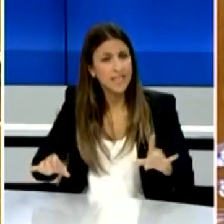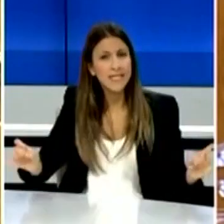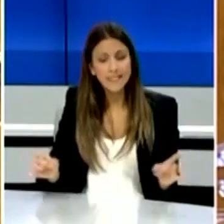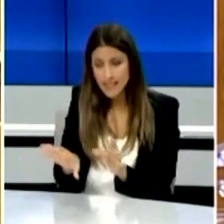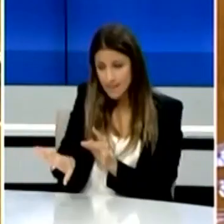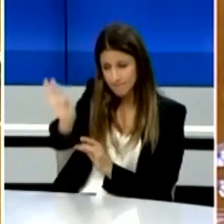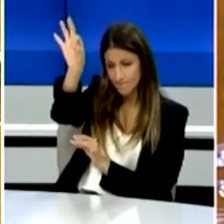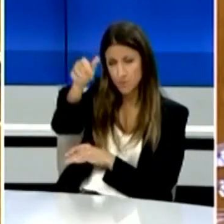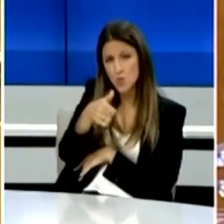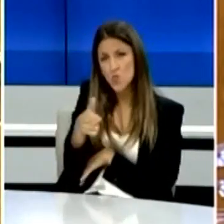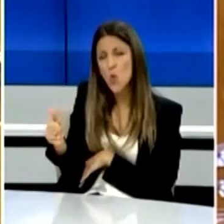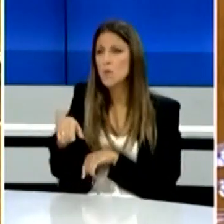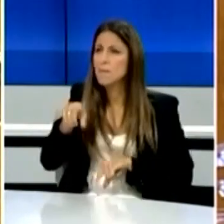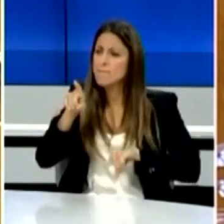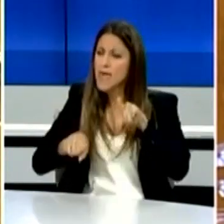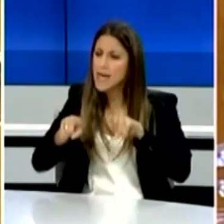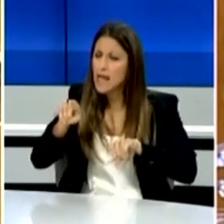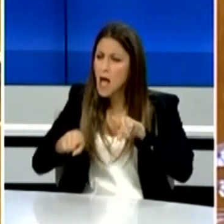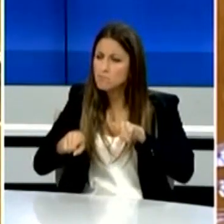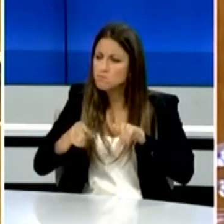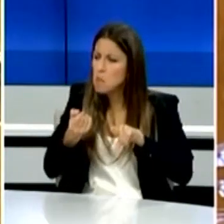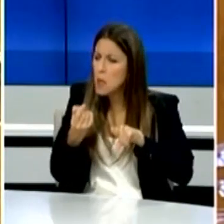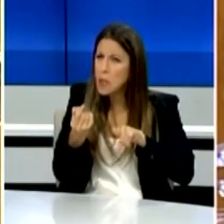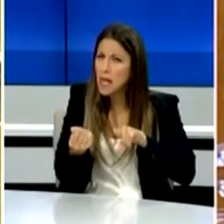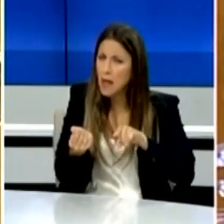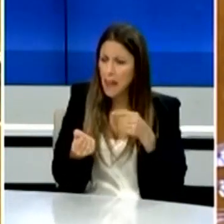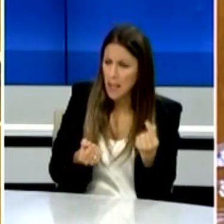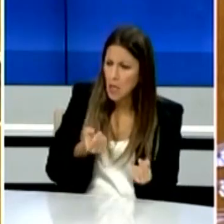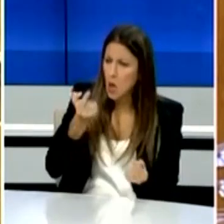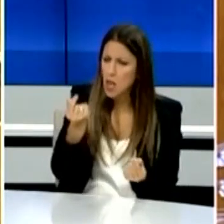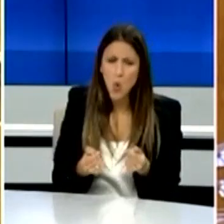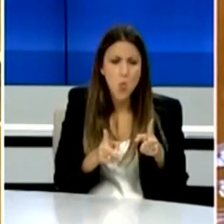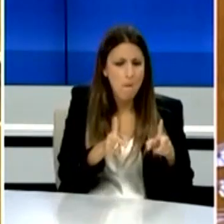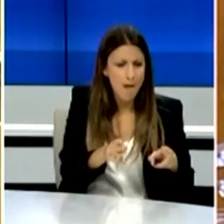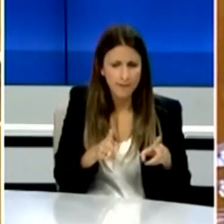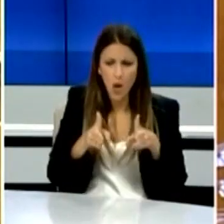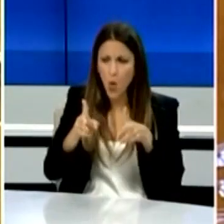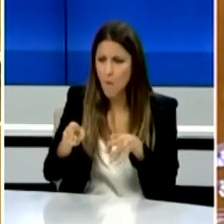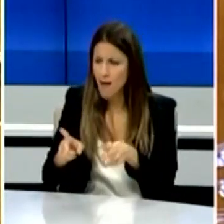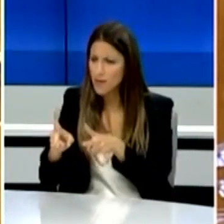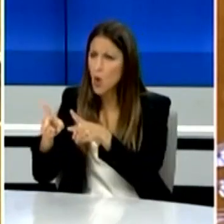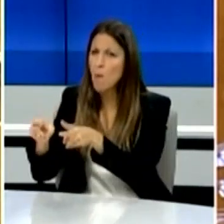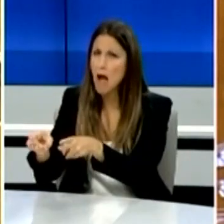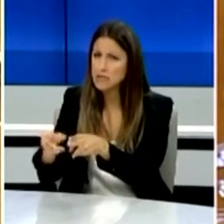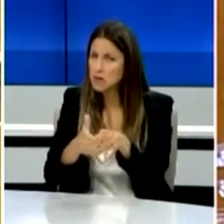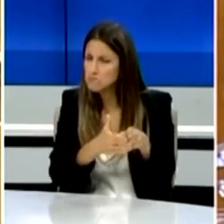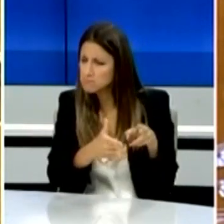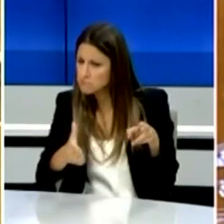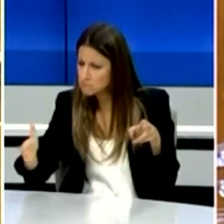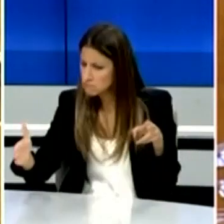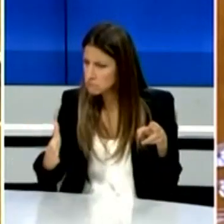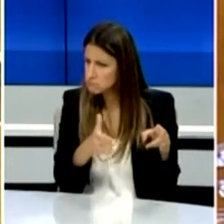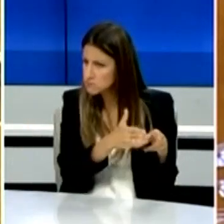κανείς κάποια στιγμιότυπα από αυτά τα οποία έγιναν, εκτιμώ ενδεχομένως και από αυτά τα οποία θα